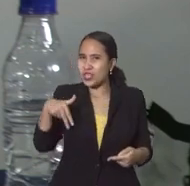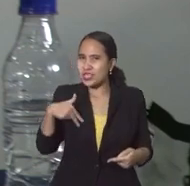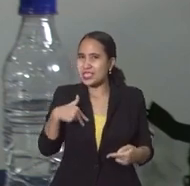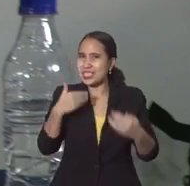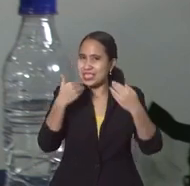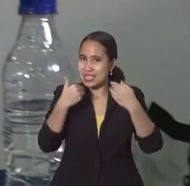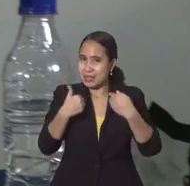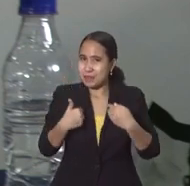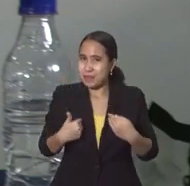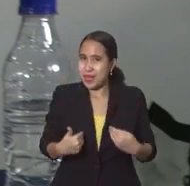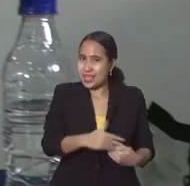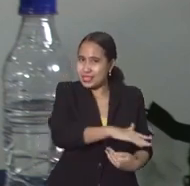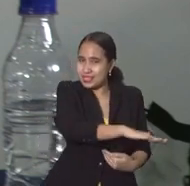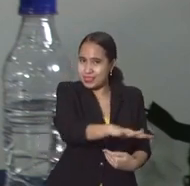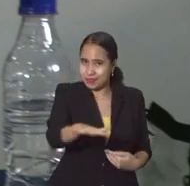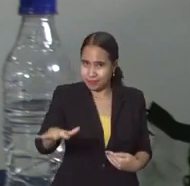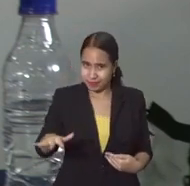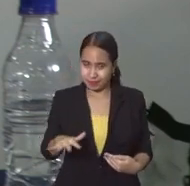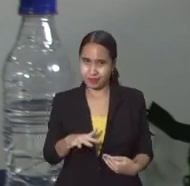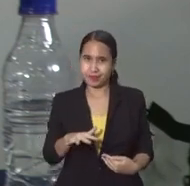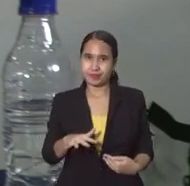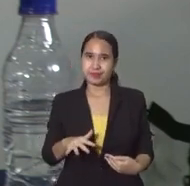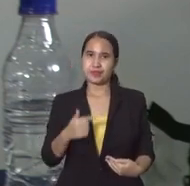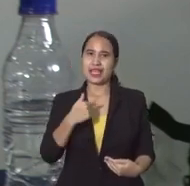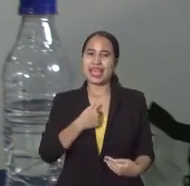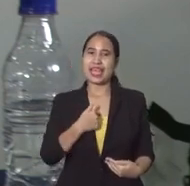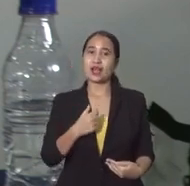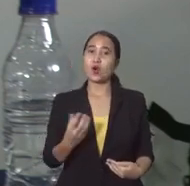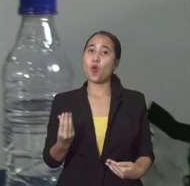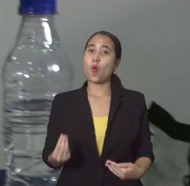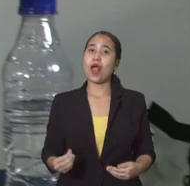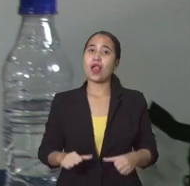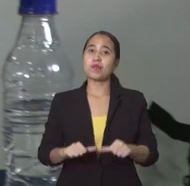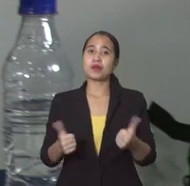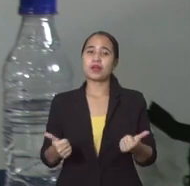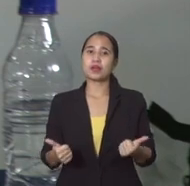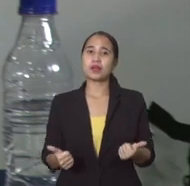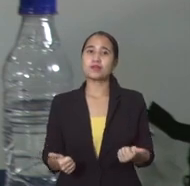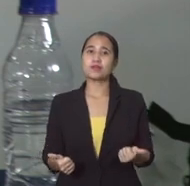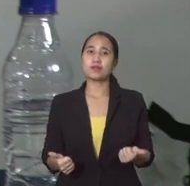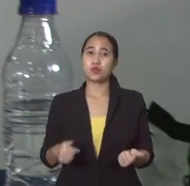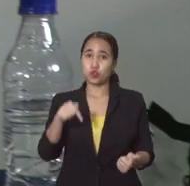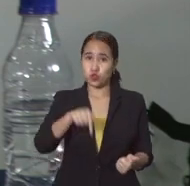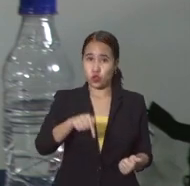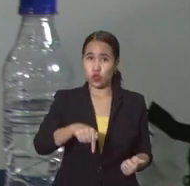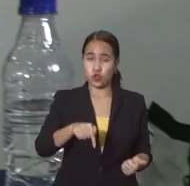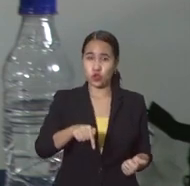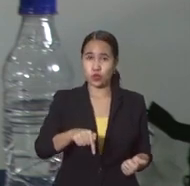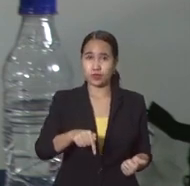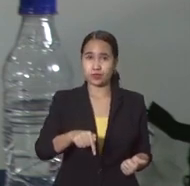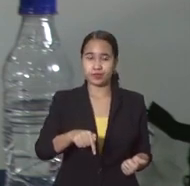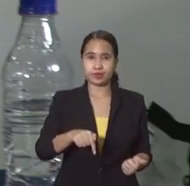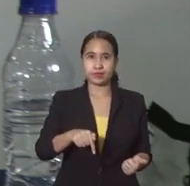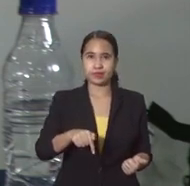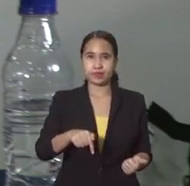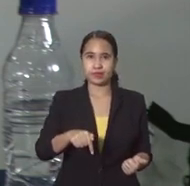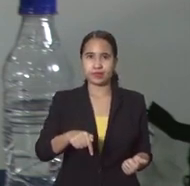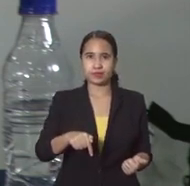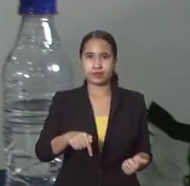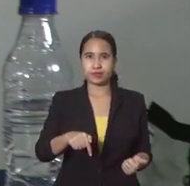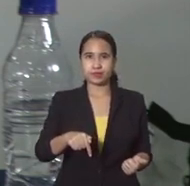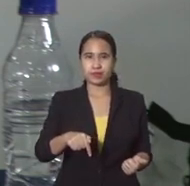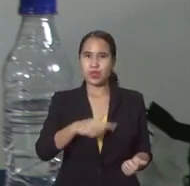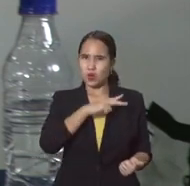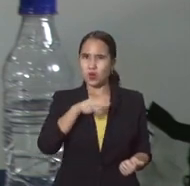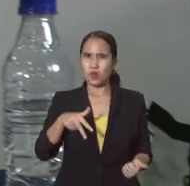Ik zal beginnen met het feit dat het nog steeds zo is dat, en daar komen we achter nu we de buurt in